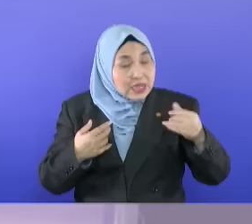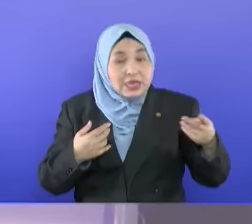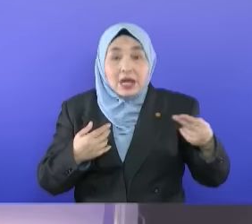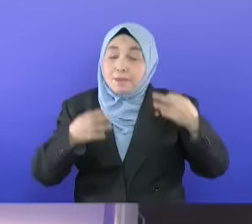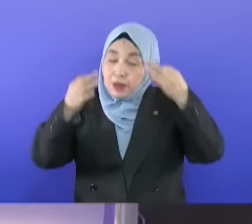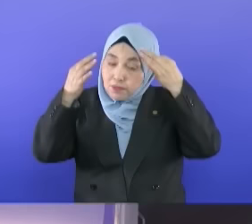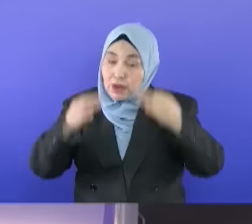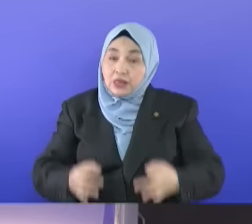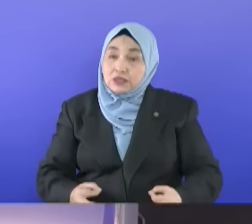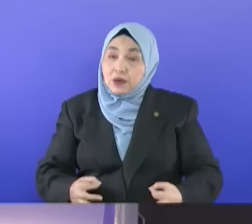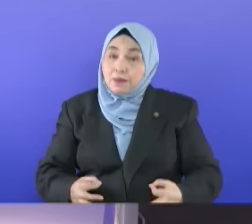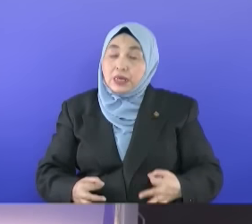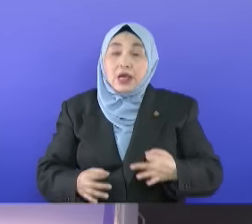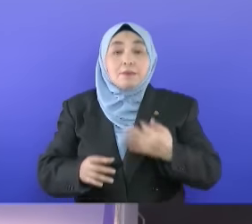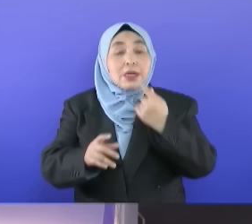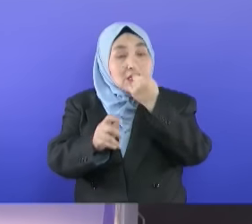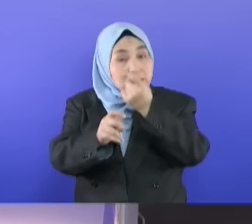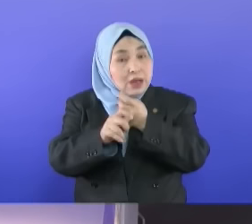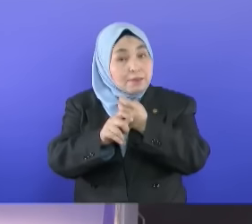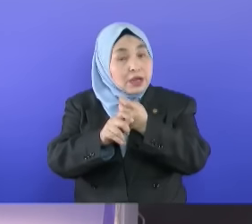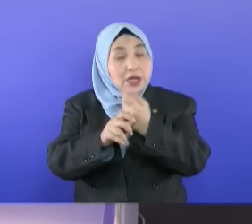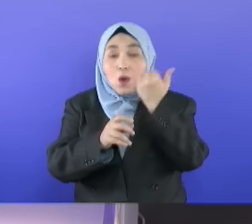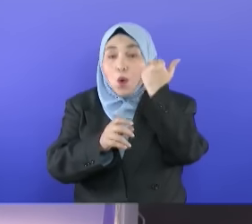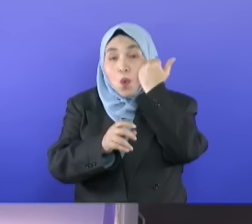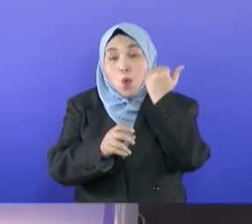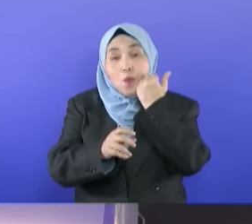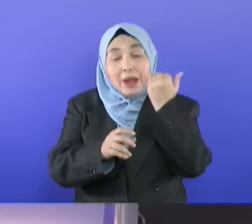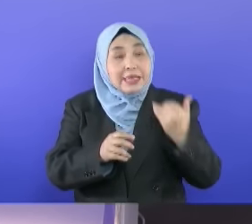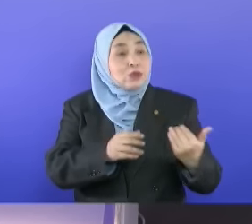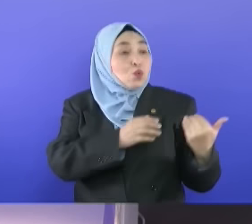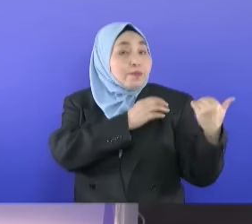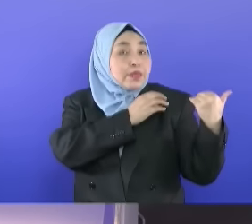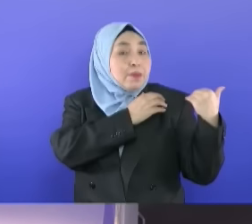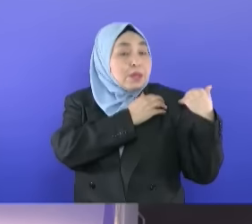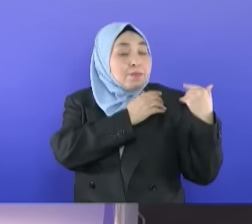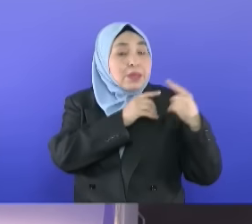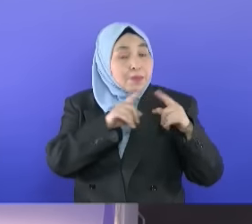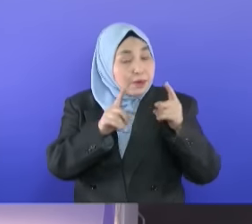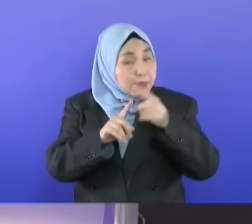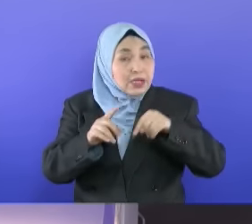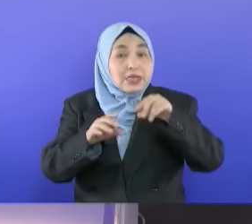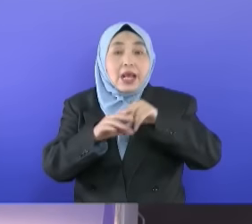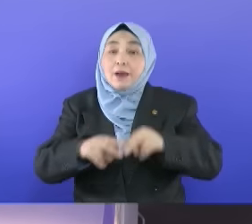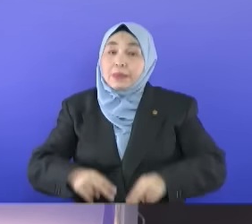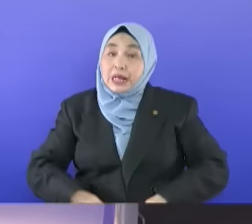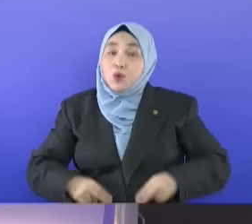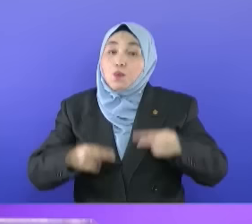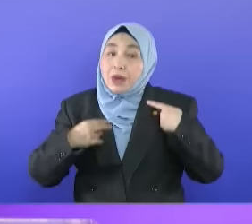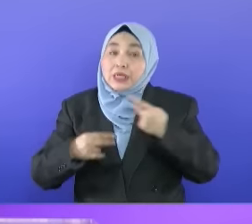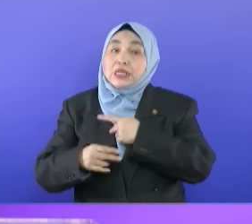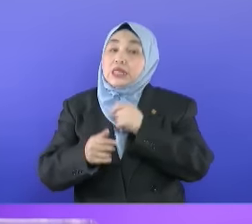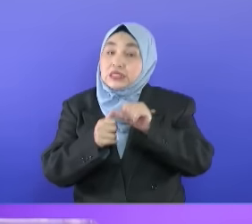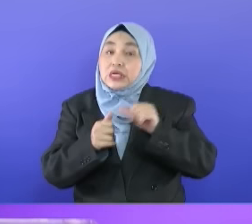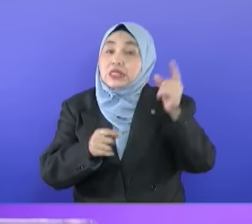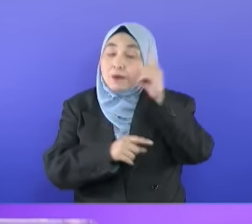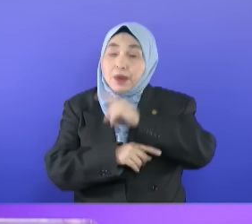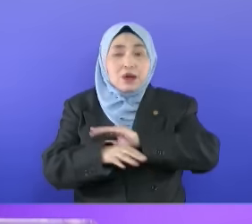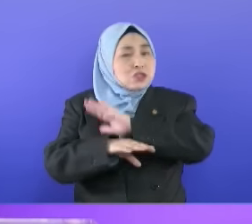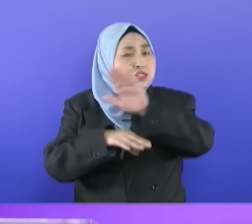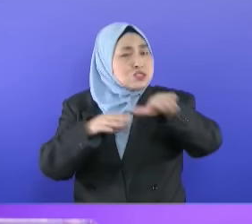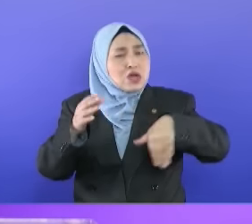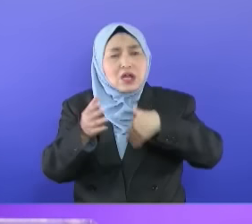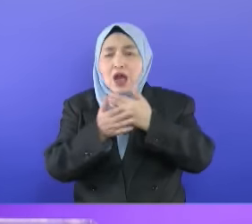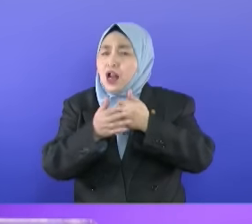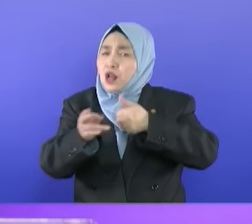memutuskan yang menentukan hukuman itu jawatan ya tapi bila dalam kehidupan kita seharian ini segala